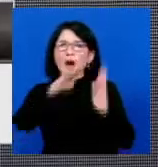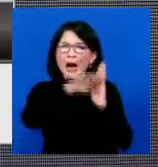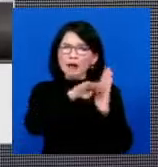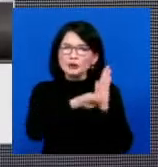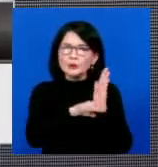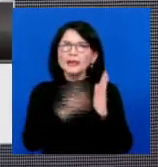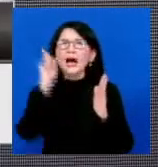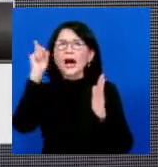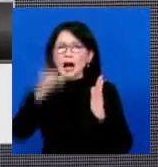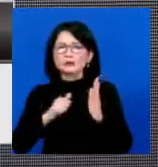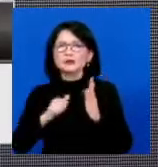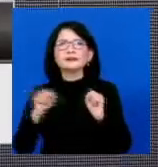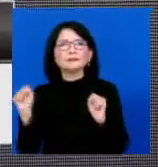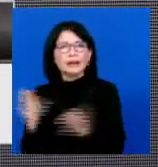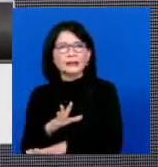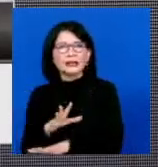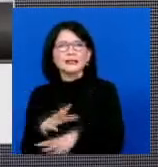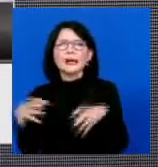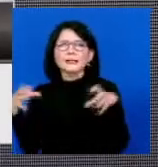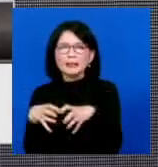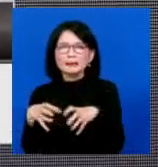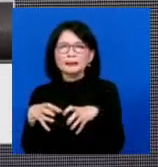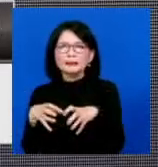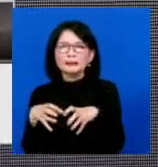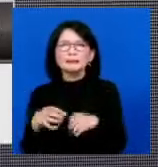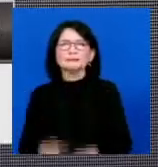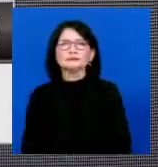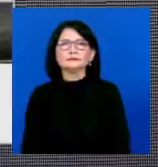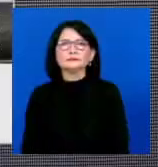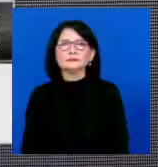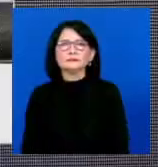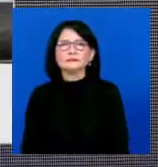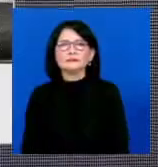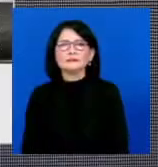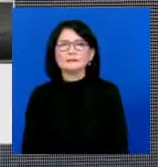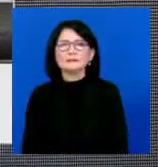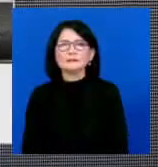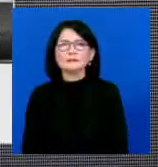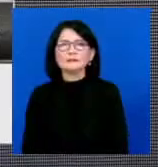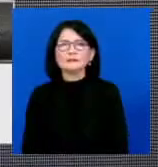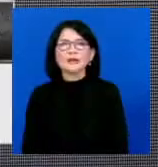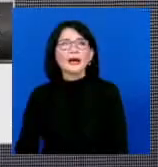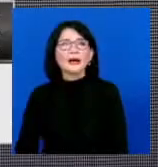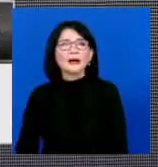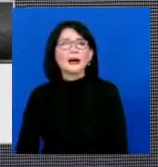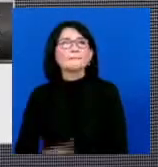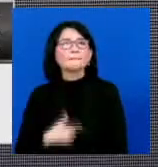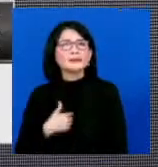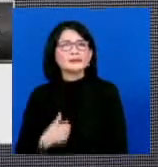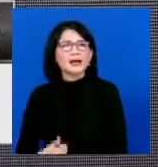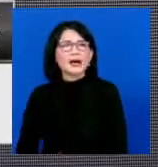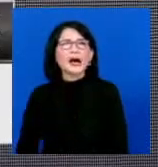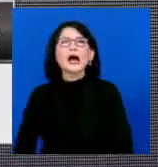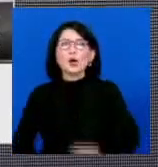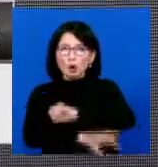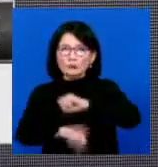itu harus bisa diterapkan secara ketat sehingga menekan potensi terjadi